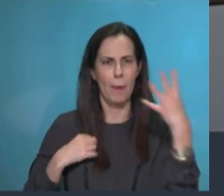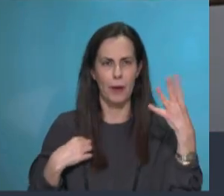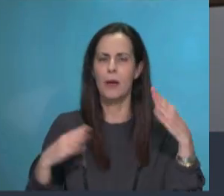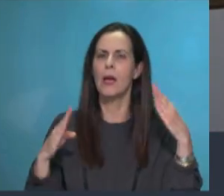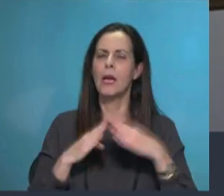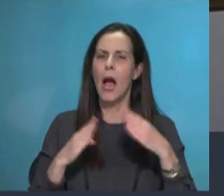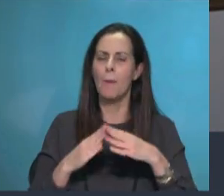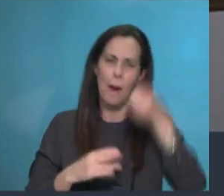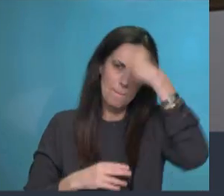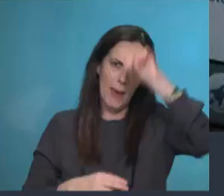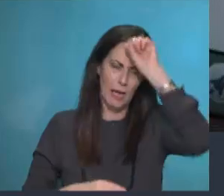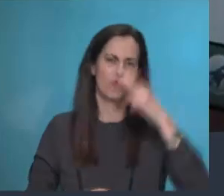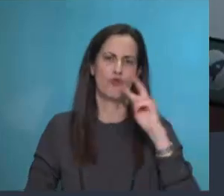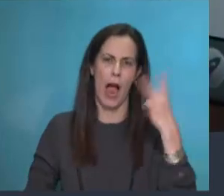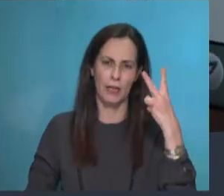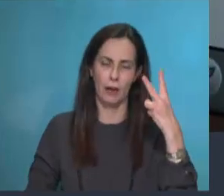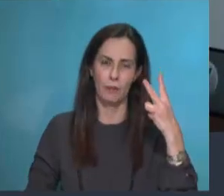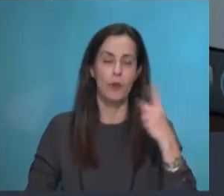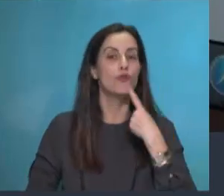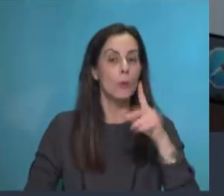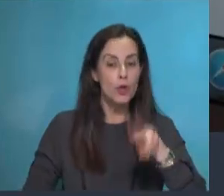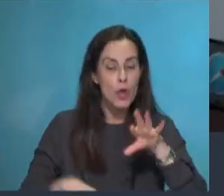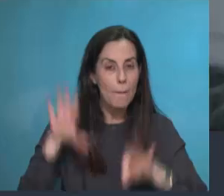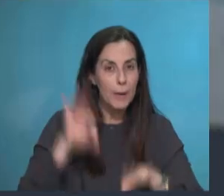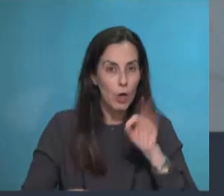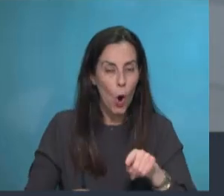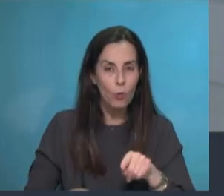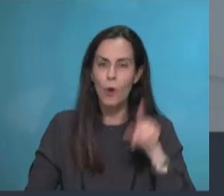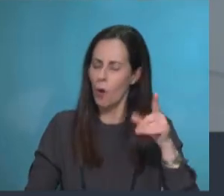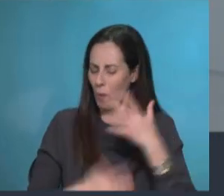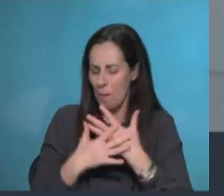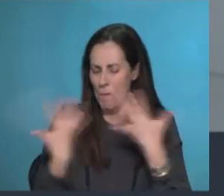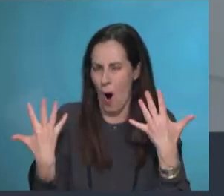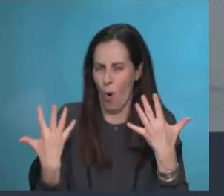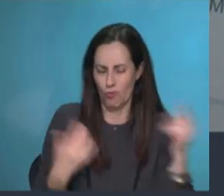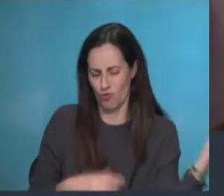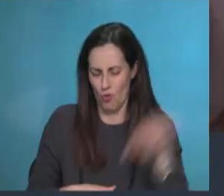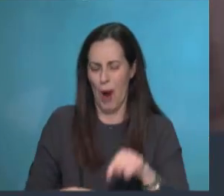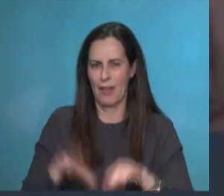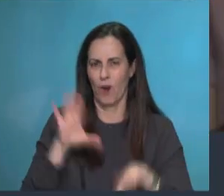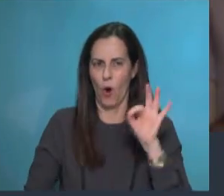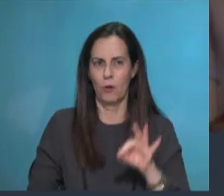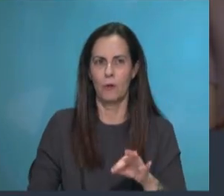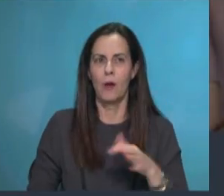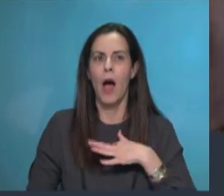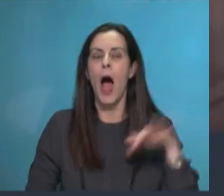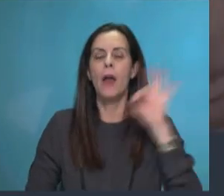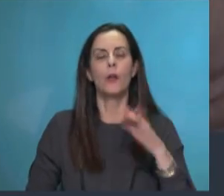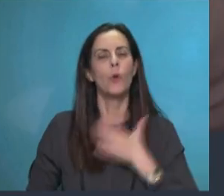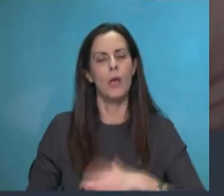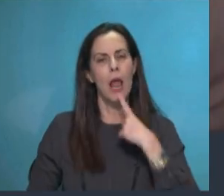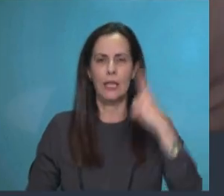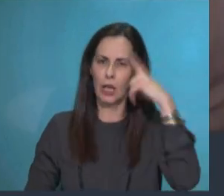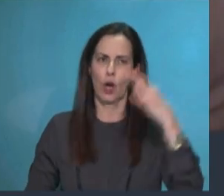מתגורר בברלין כבר שנתיים. שהכריזו על בחירות בישראל, היה לו ברור שייסע להצביע. אני עדיין רוצה להביע